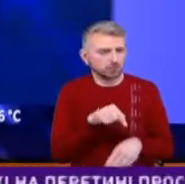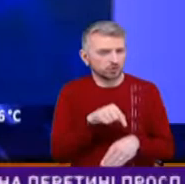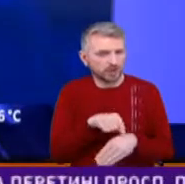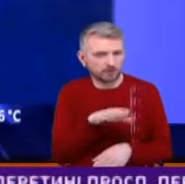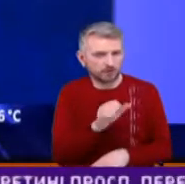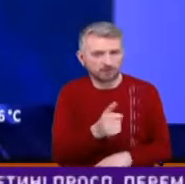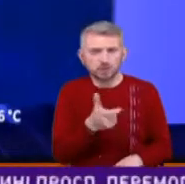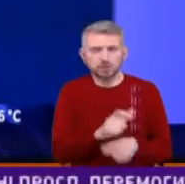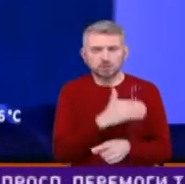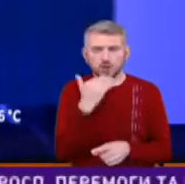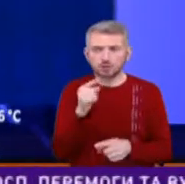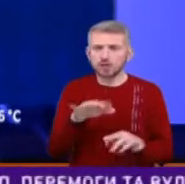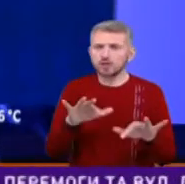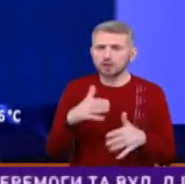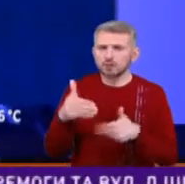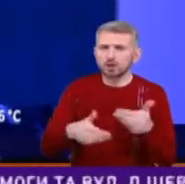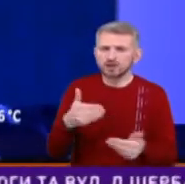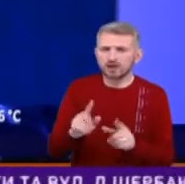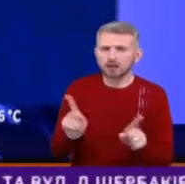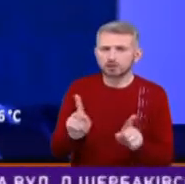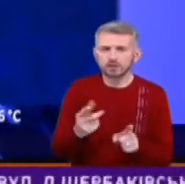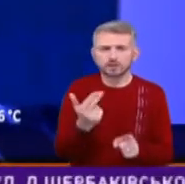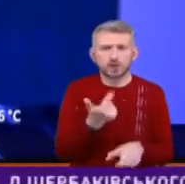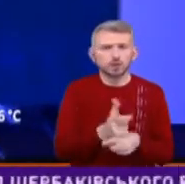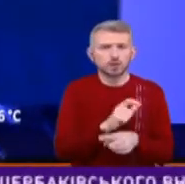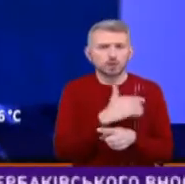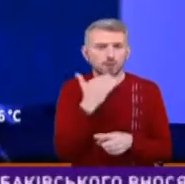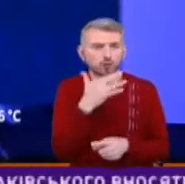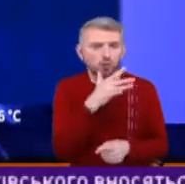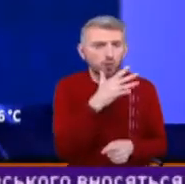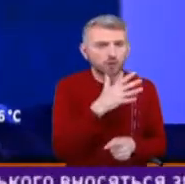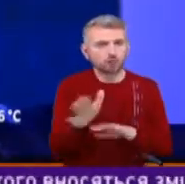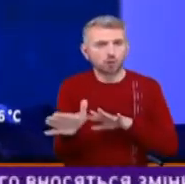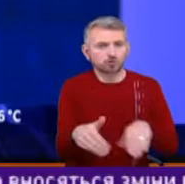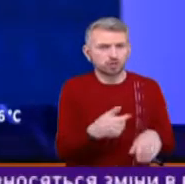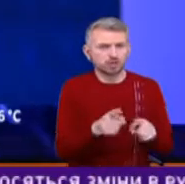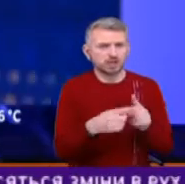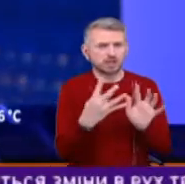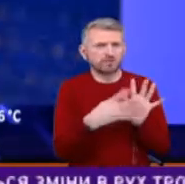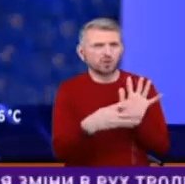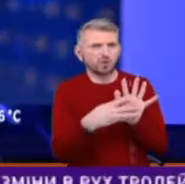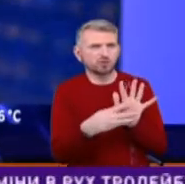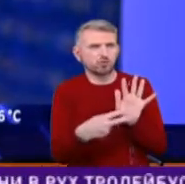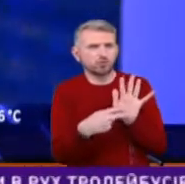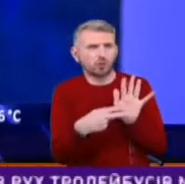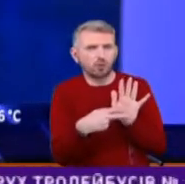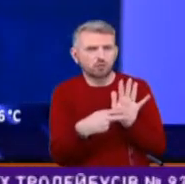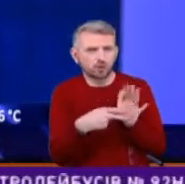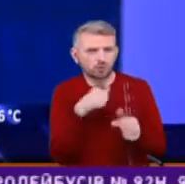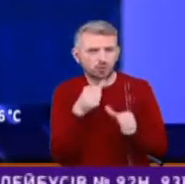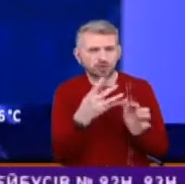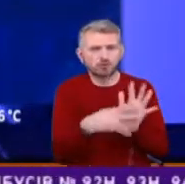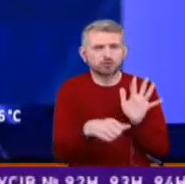причому дуже багато... А це та історія басейн, там щось? Так, і дуже, там, дуже багато років насправді пройшло, там це 97-го, здається,